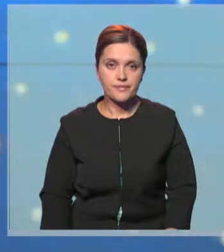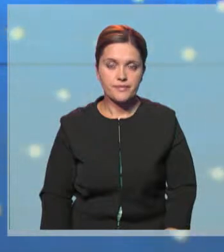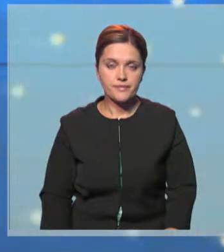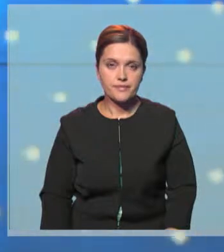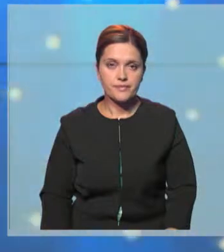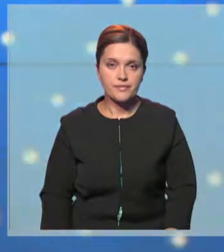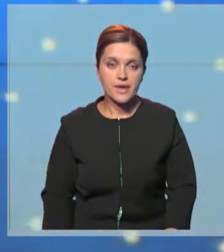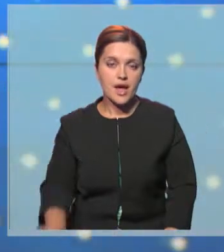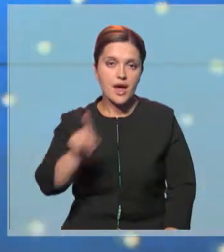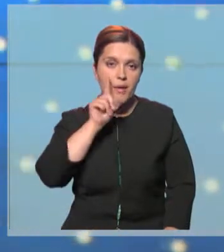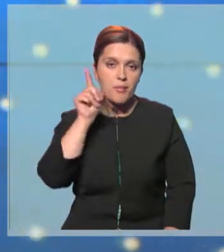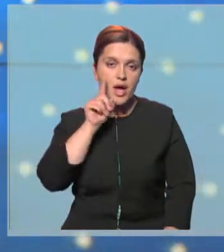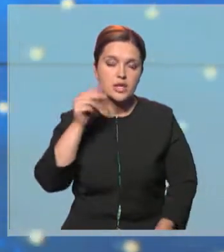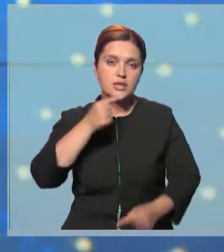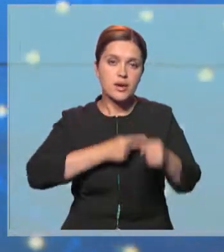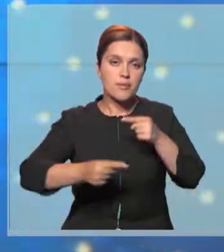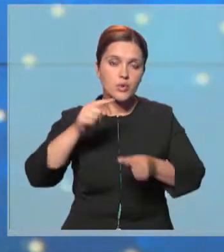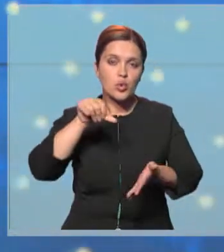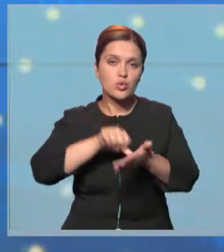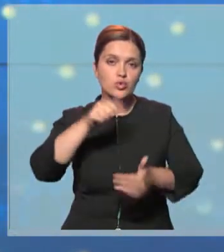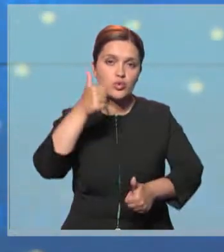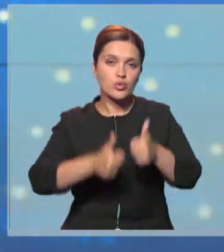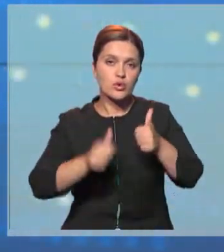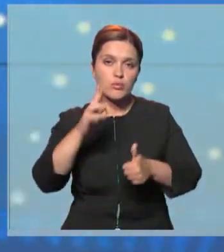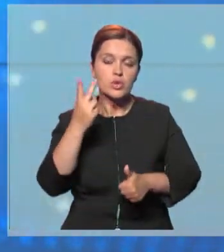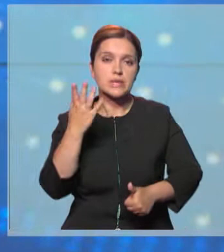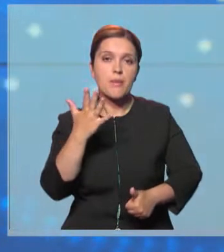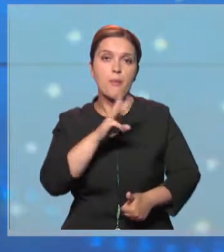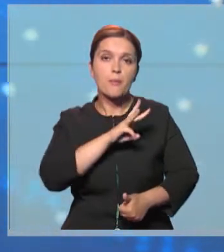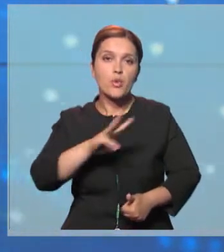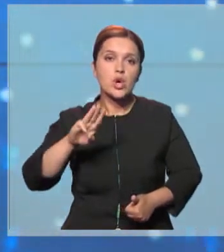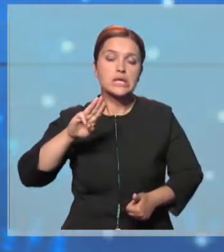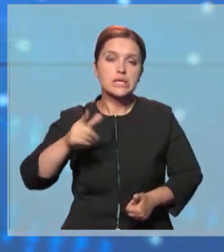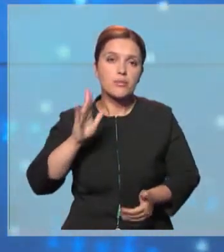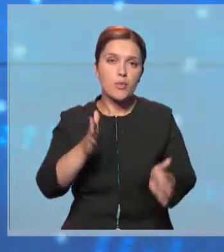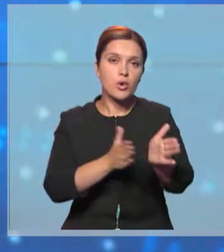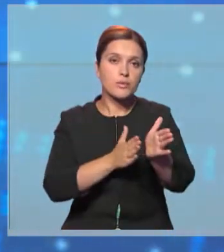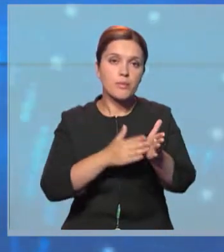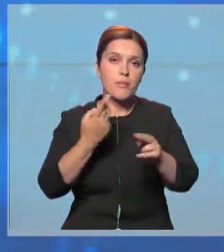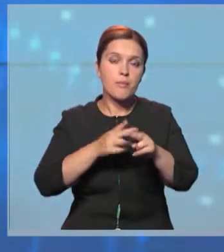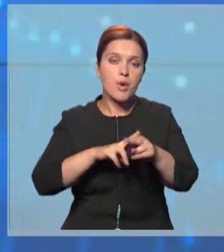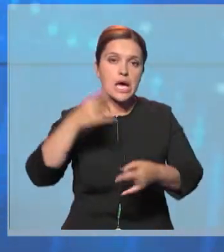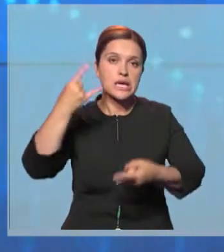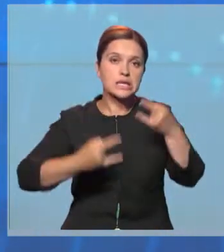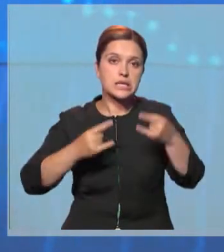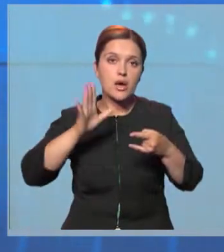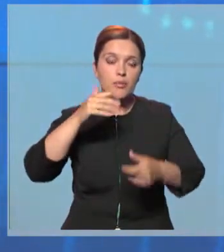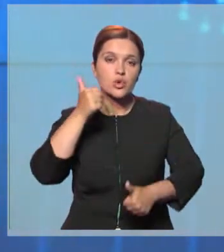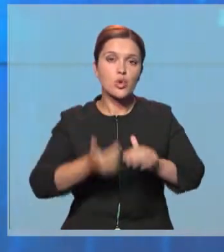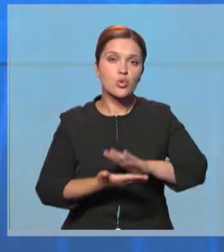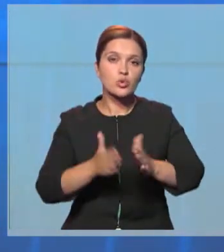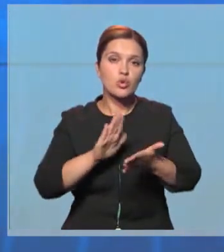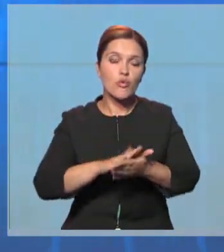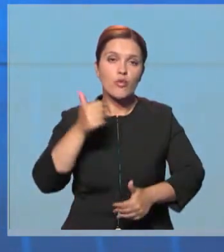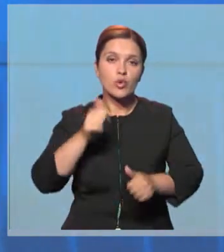И к другим новостям. Молодые бизнесмены поборются за 25 миллионов тенге в реалити-шоу на одном из каналов страны. Об условиях конкурса